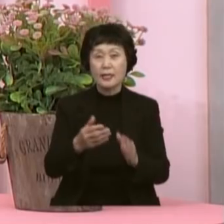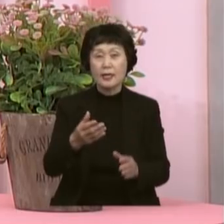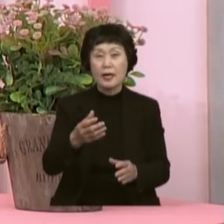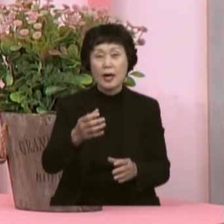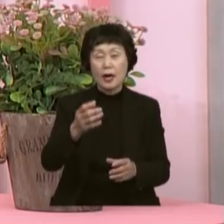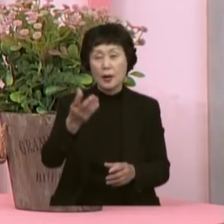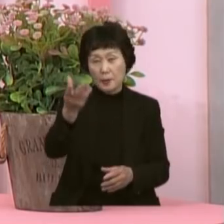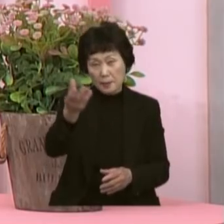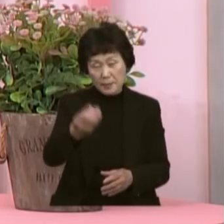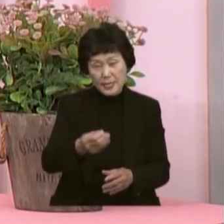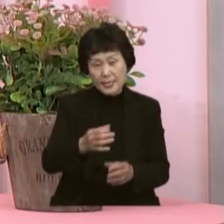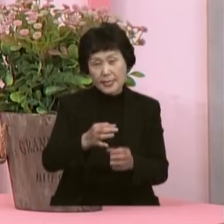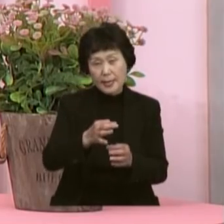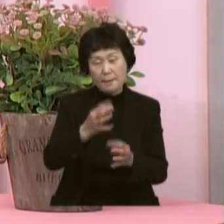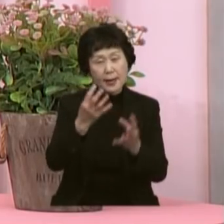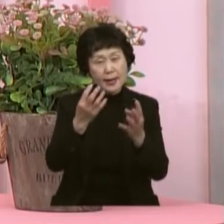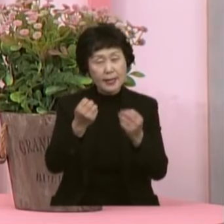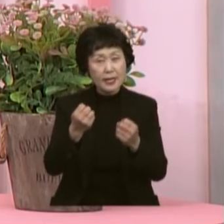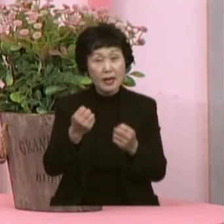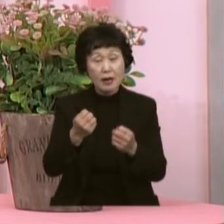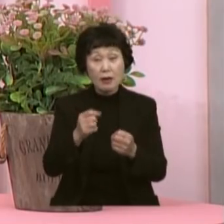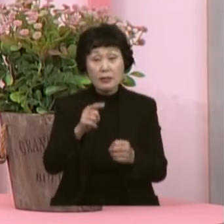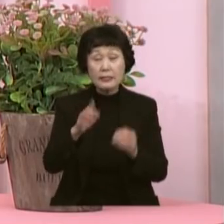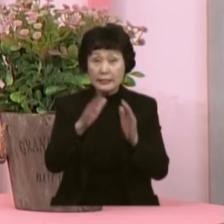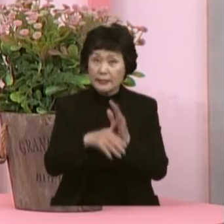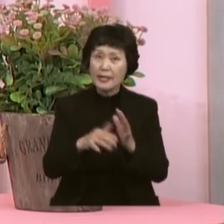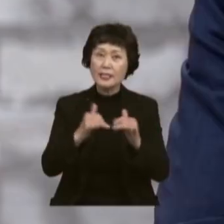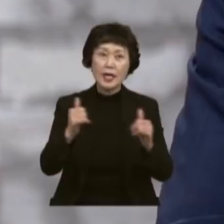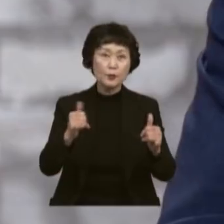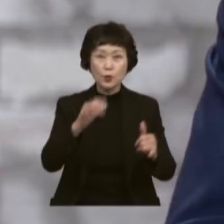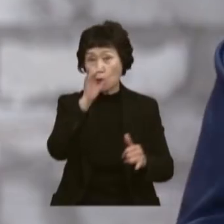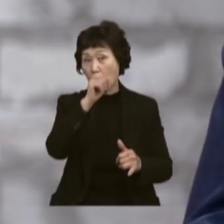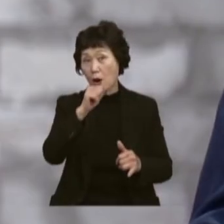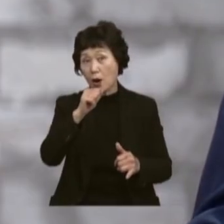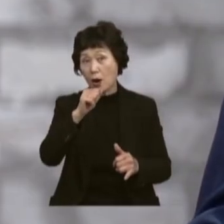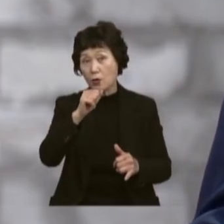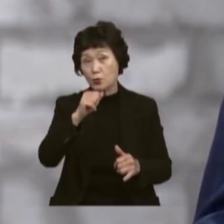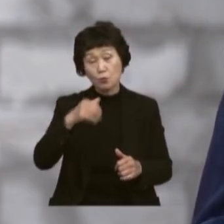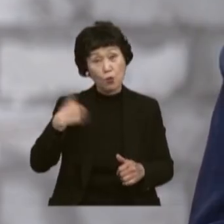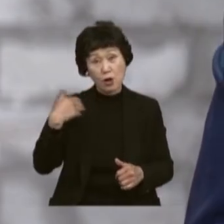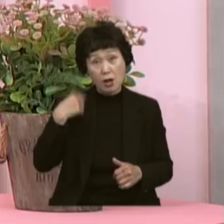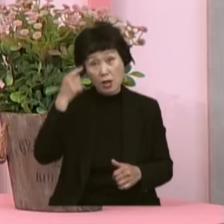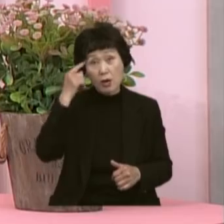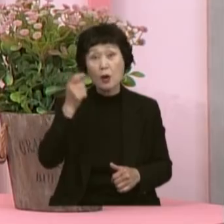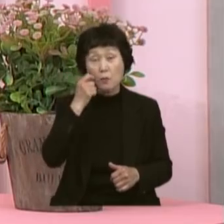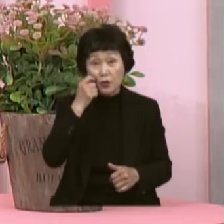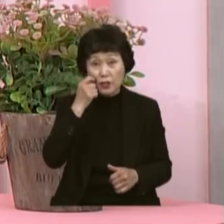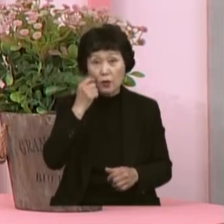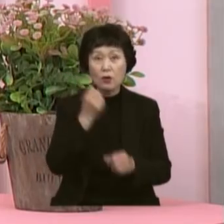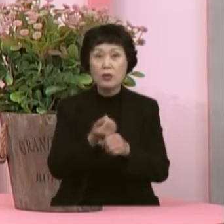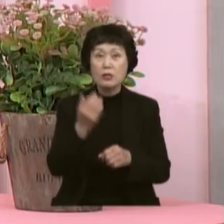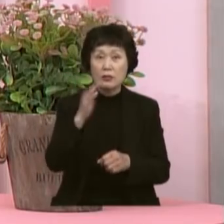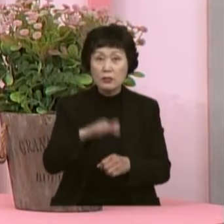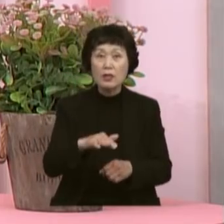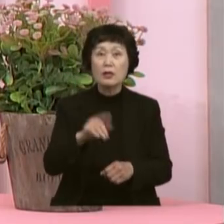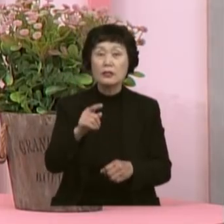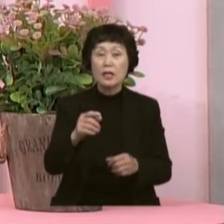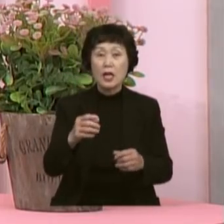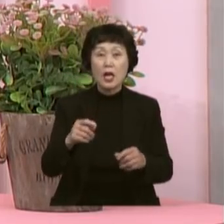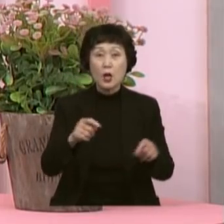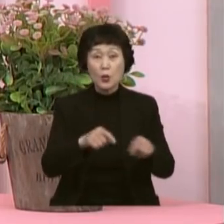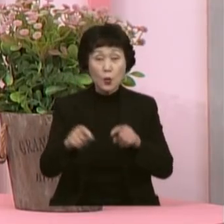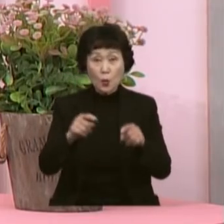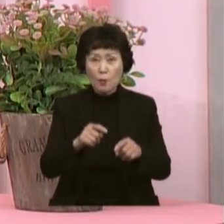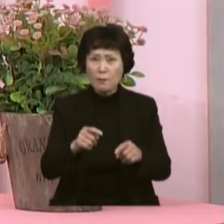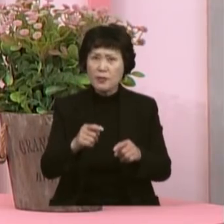대한 거는 그렇게 사람들이 좋아할 줄도 모르고 만들었는데 네. 사실은 제가 녹음비가 반이 없었어요. 그 당시에